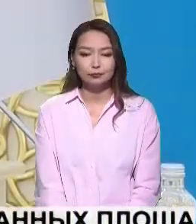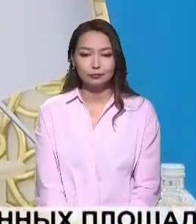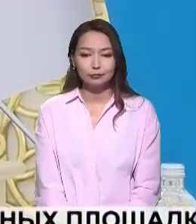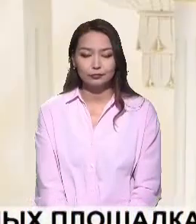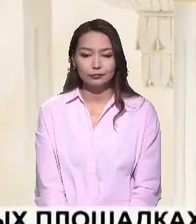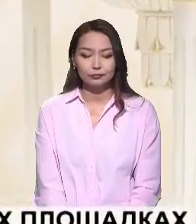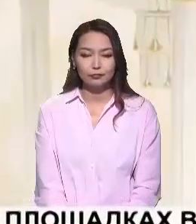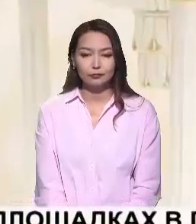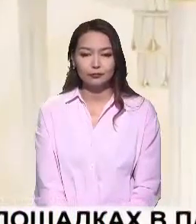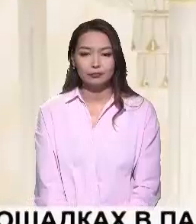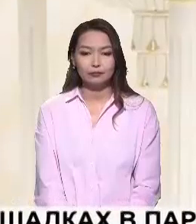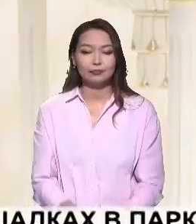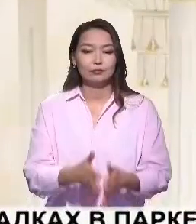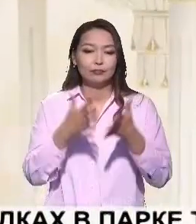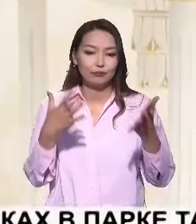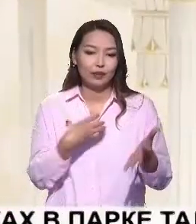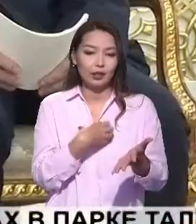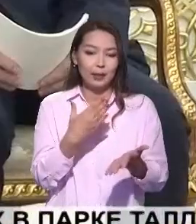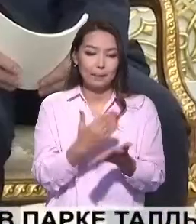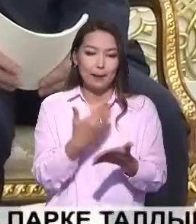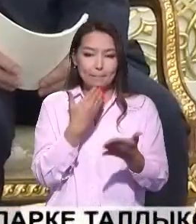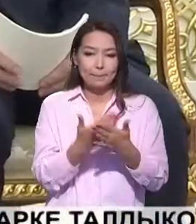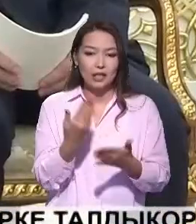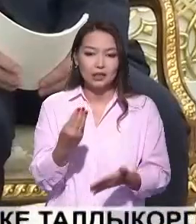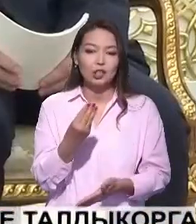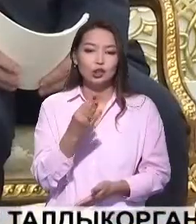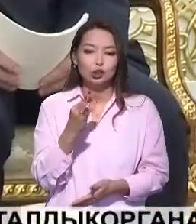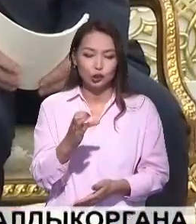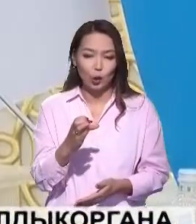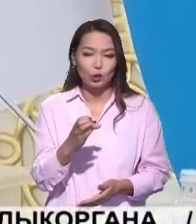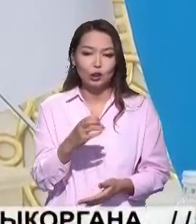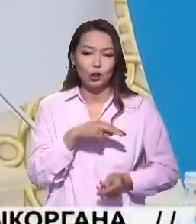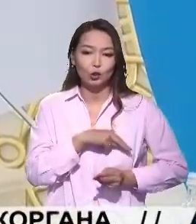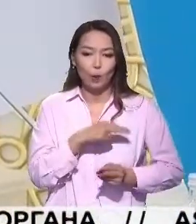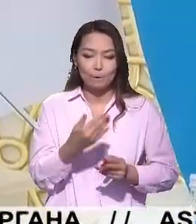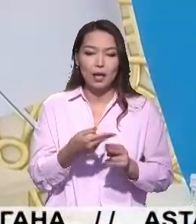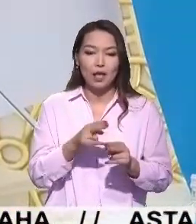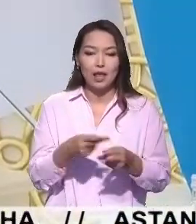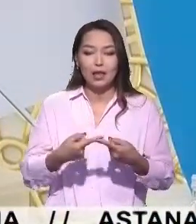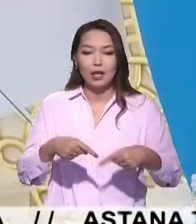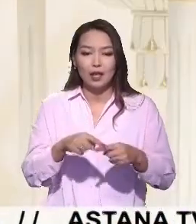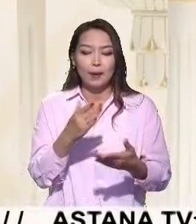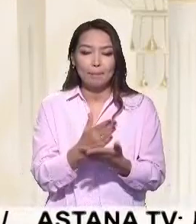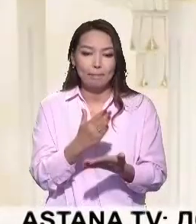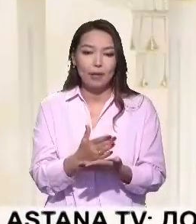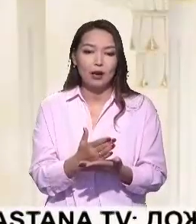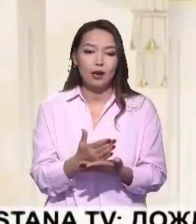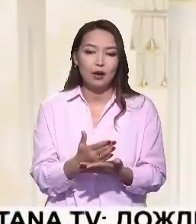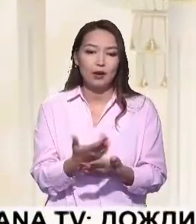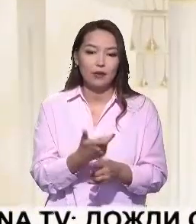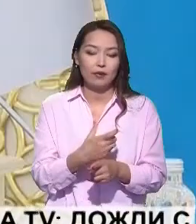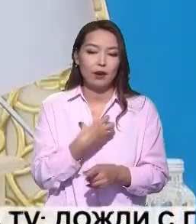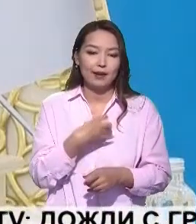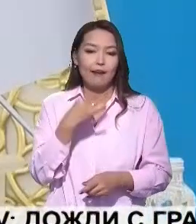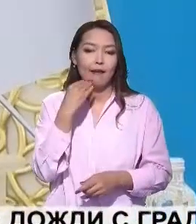человеком, который имеет огромные заслуги перед Шанхайской организацией сотрудничества. Эта организация является, на мой взгляд,